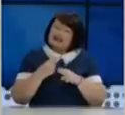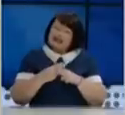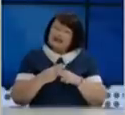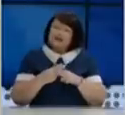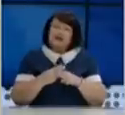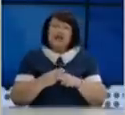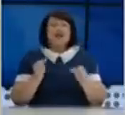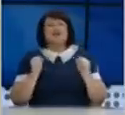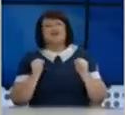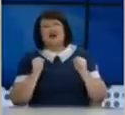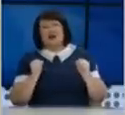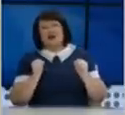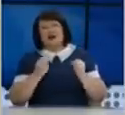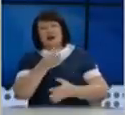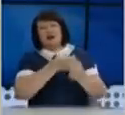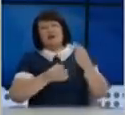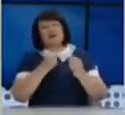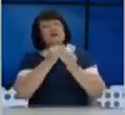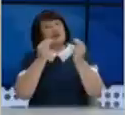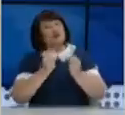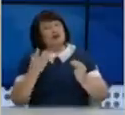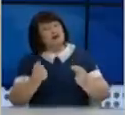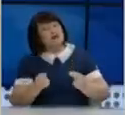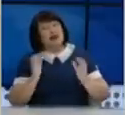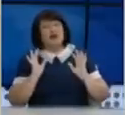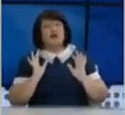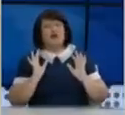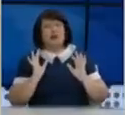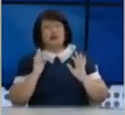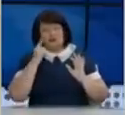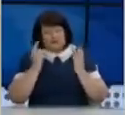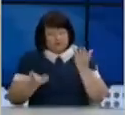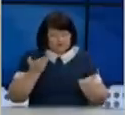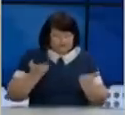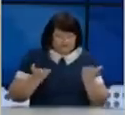δήθεν αποτελεσματικότητά σας ως ένα συγκριτικό